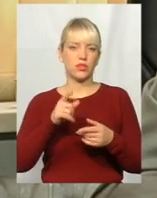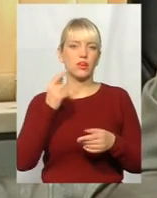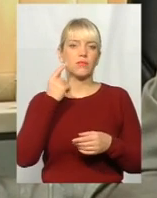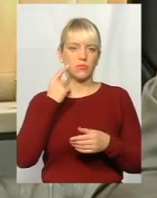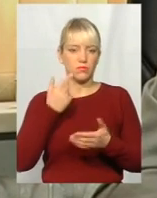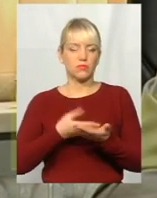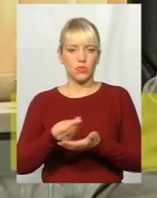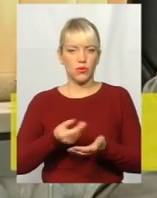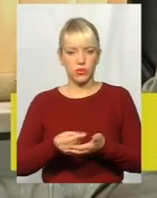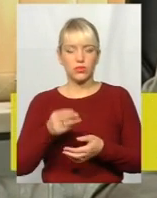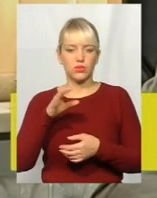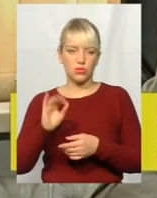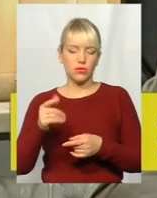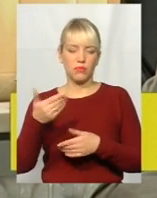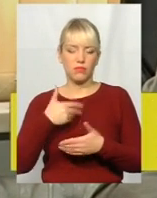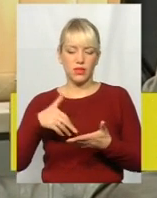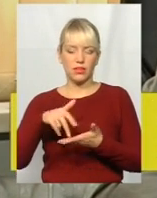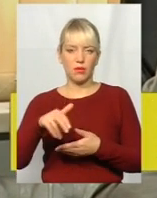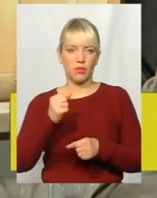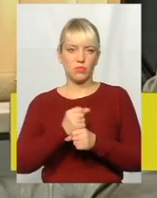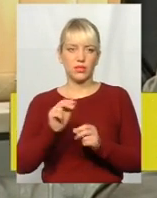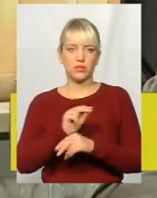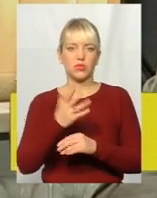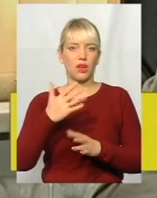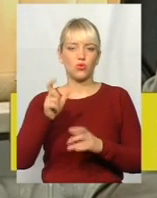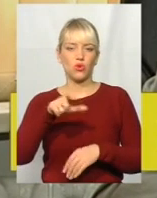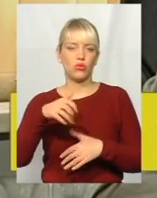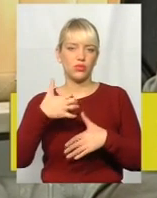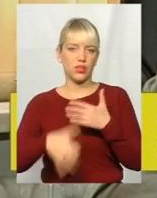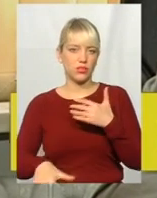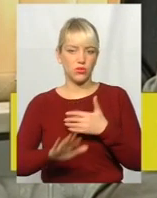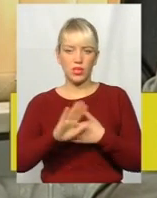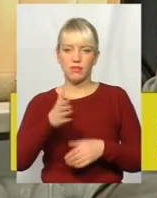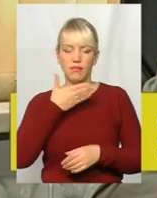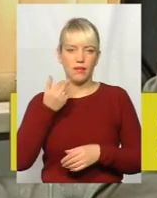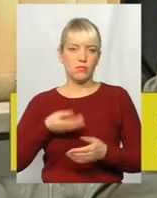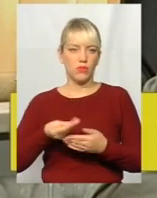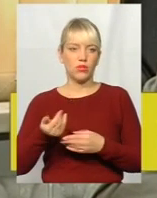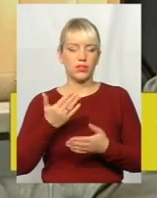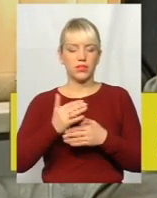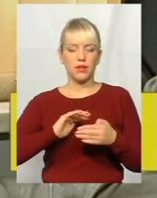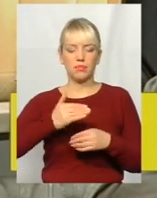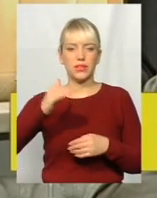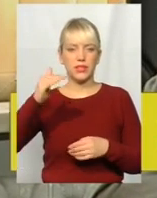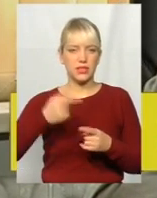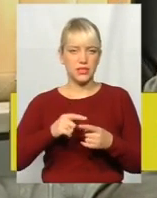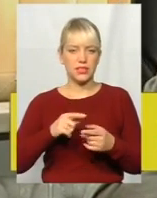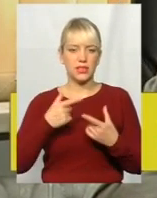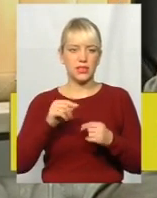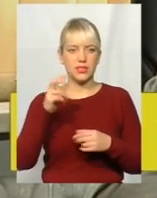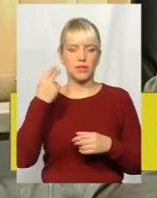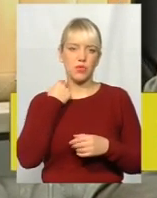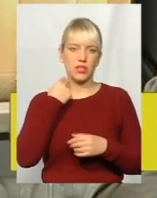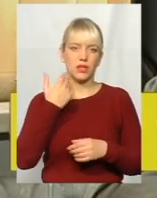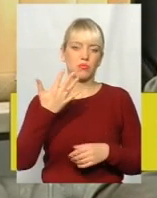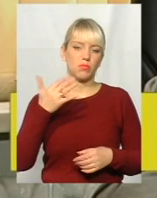робити ремонт. Якщо мешканці ігнорують і не платять, є такі під'їзди, де заборгованість по 5, по 6 тисяч.